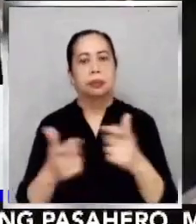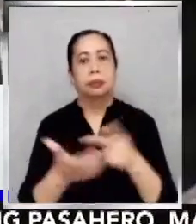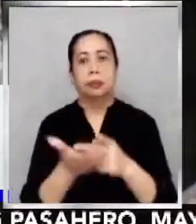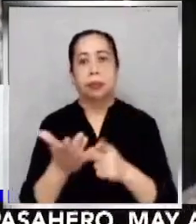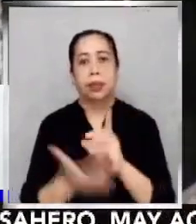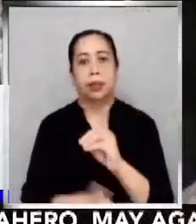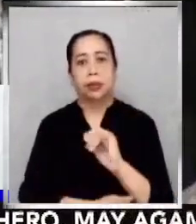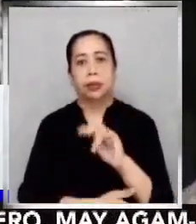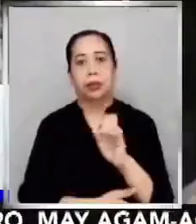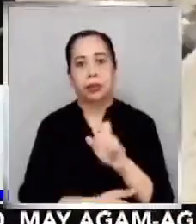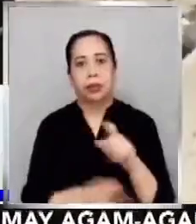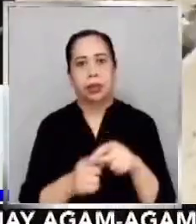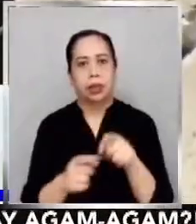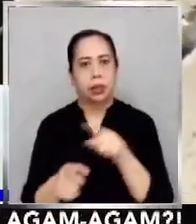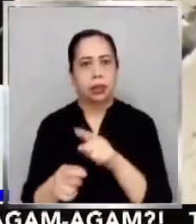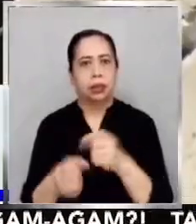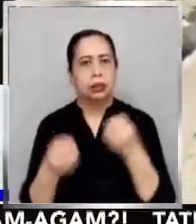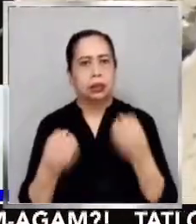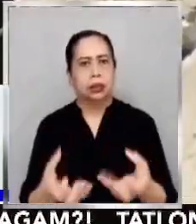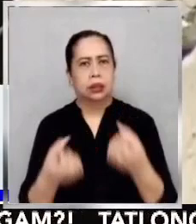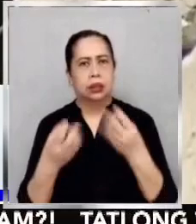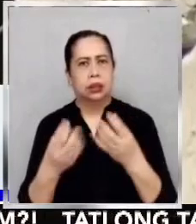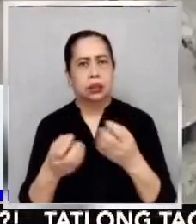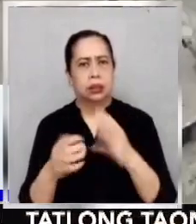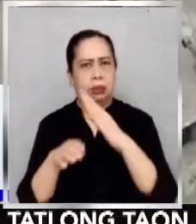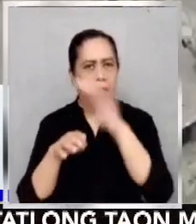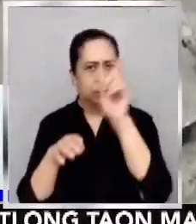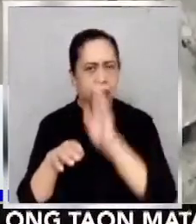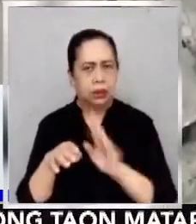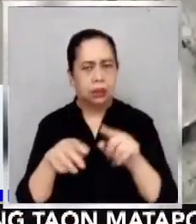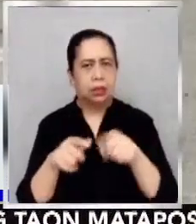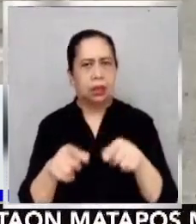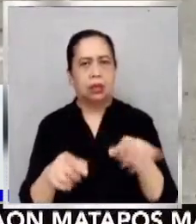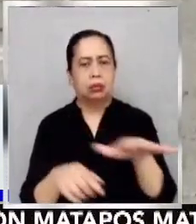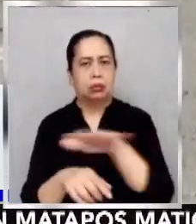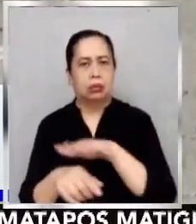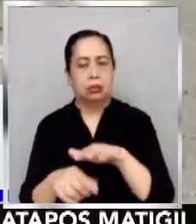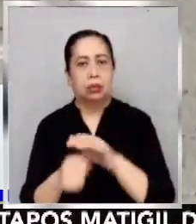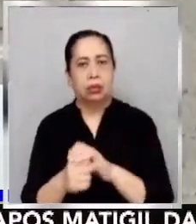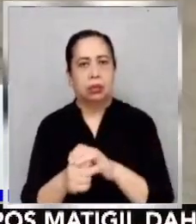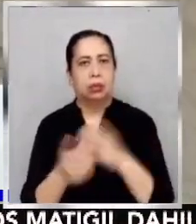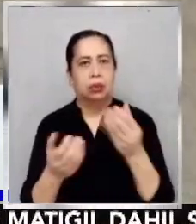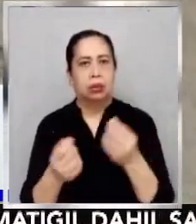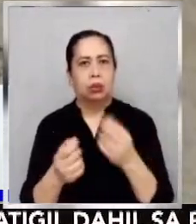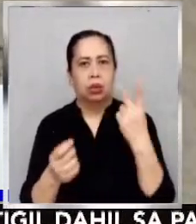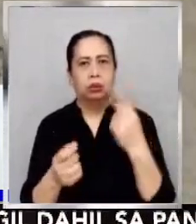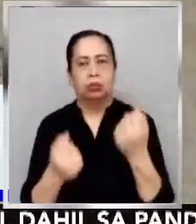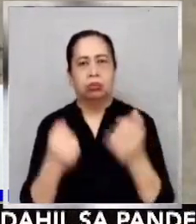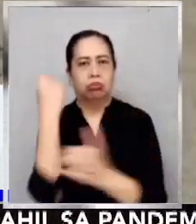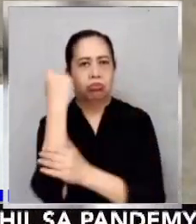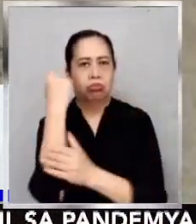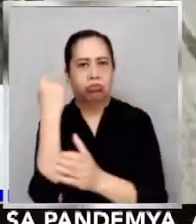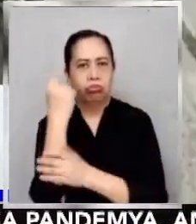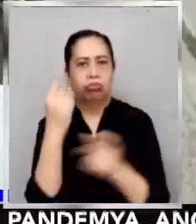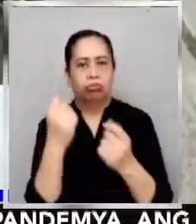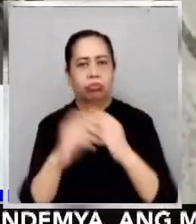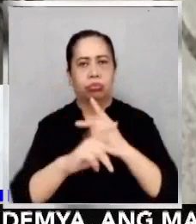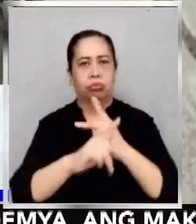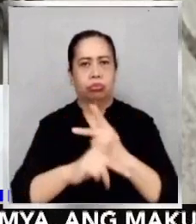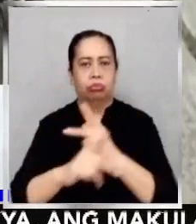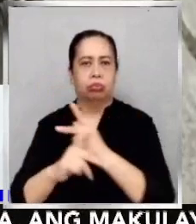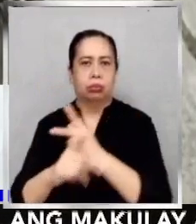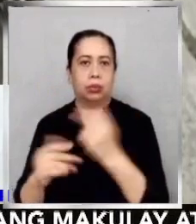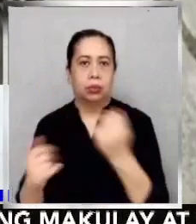na nag-iwan ng sandamakmak na bitak sa proyekto. Ang pailan-ilang kawayan na ito lang ang nagsisilbing harang ngayon. At may